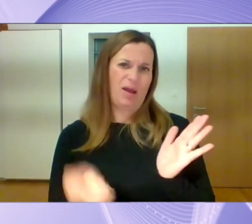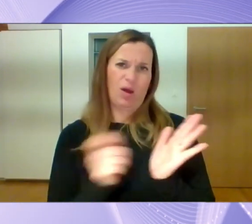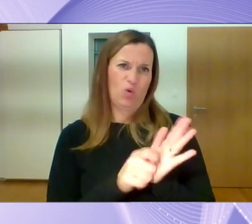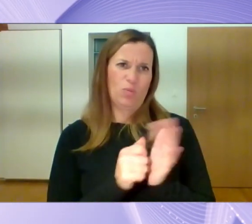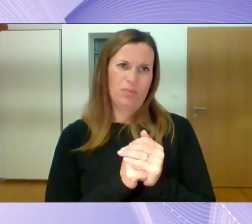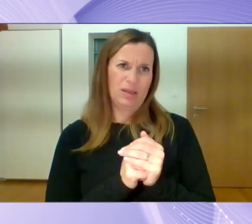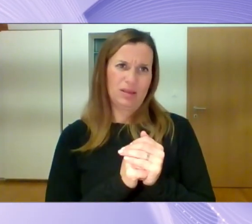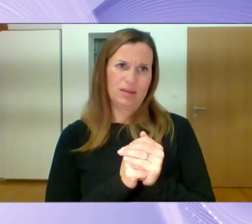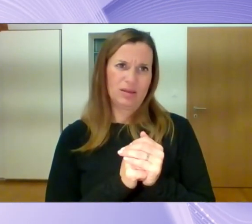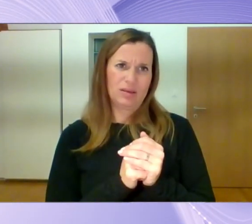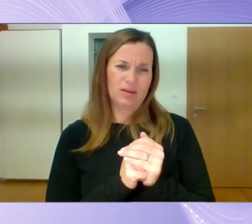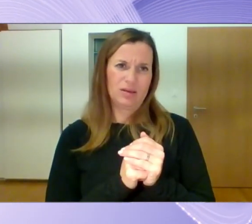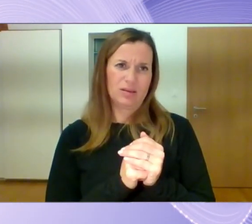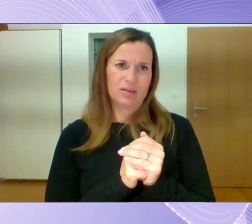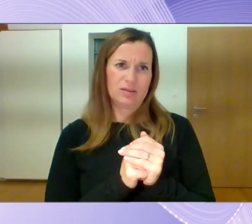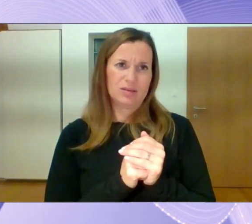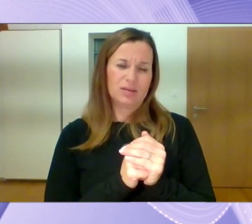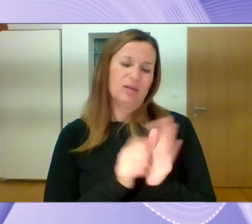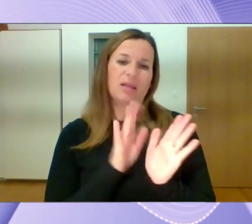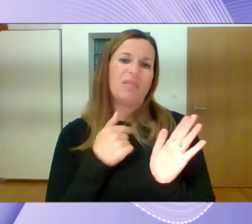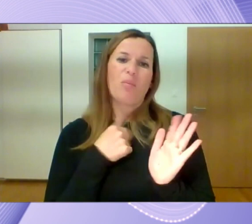Zdaj ne bom protežirala nobene od